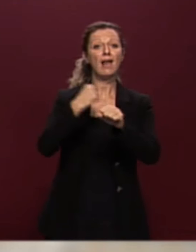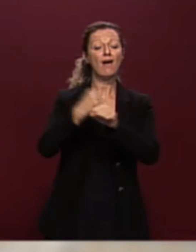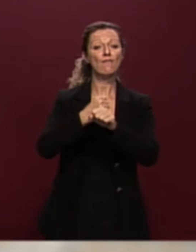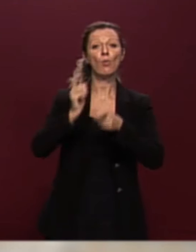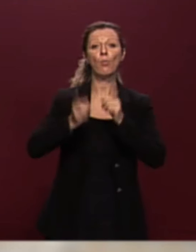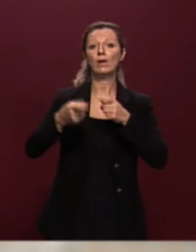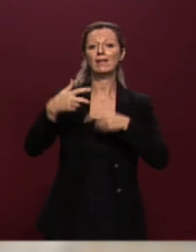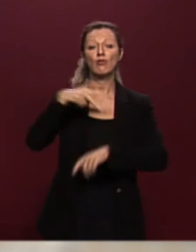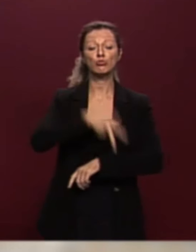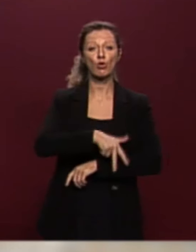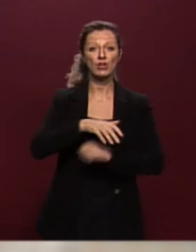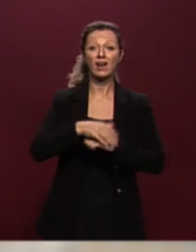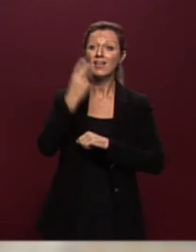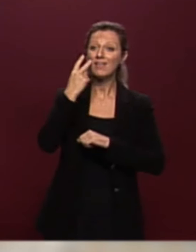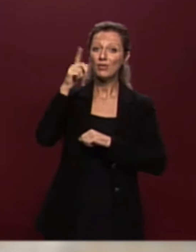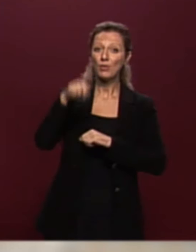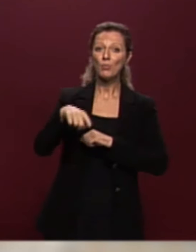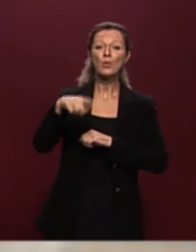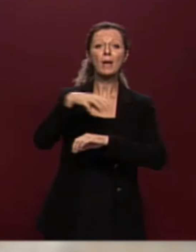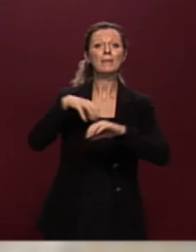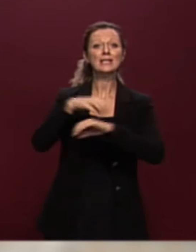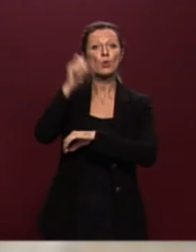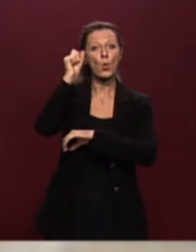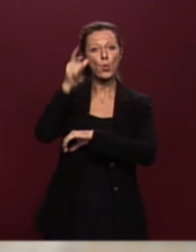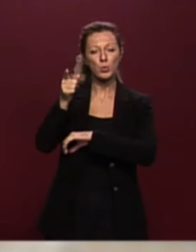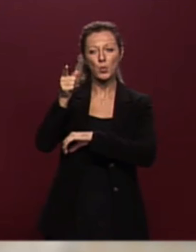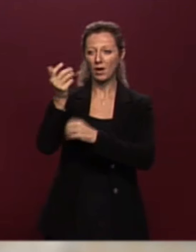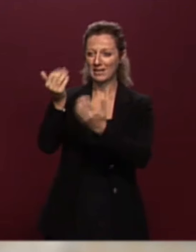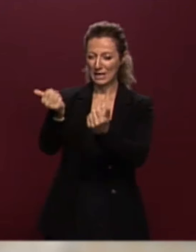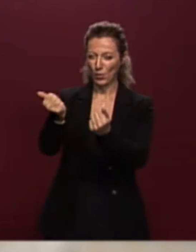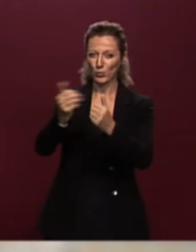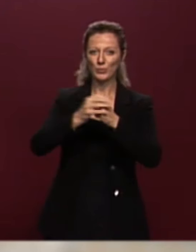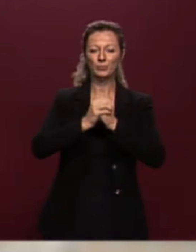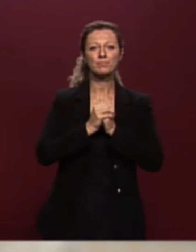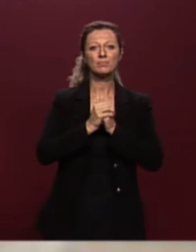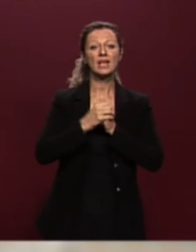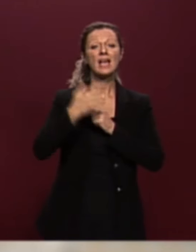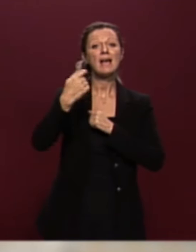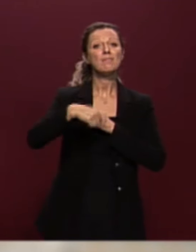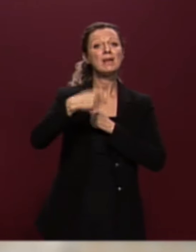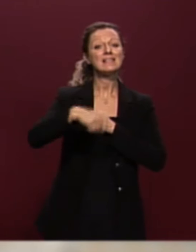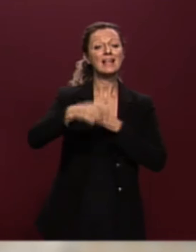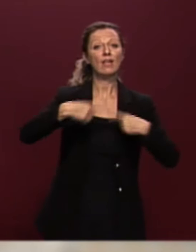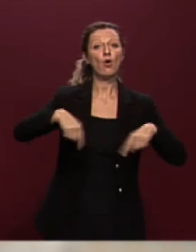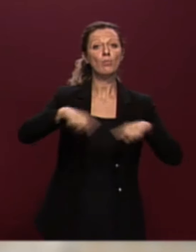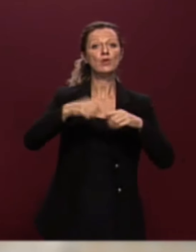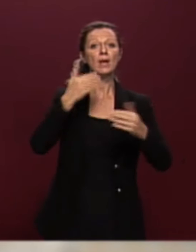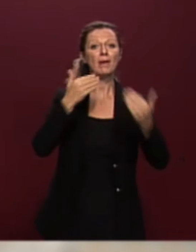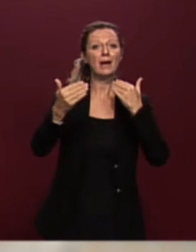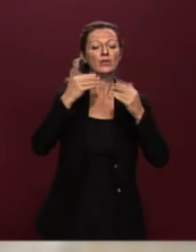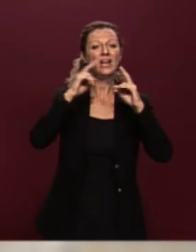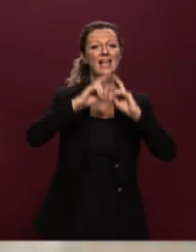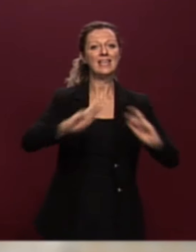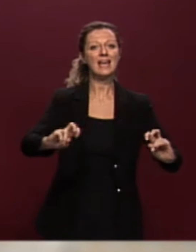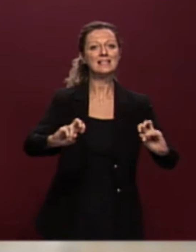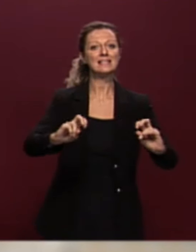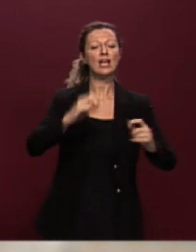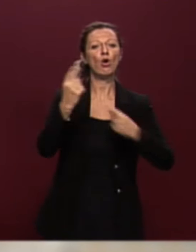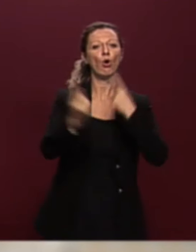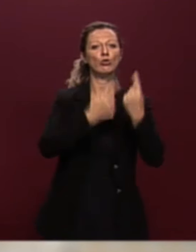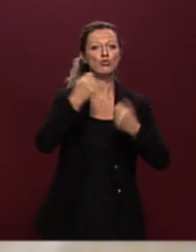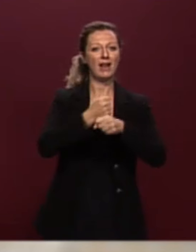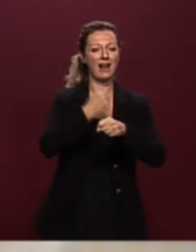Politiche Sociali, vedo anche il Ministro della Cultura che saluto, alla Presidente della Commissione parlamentare d'inchiesta sulle condizioni del